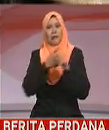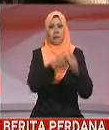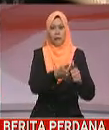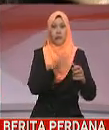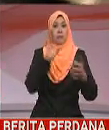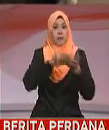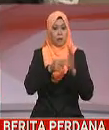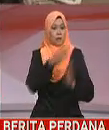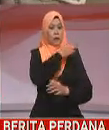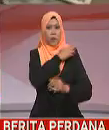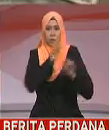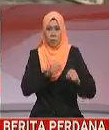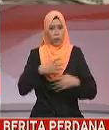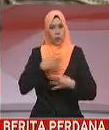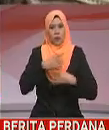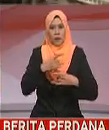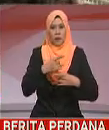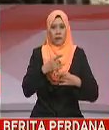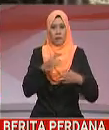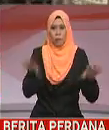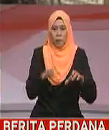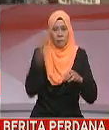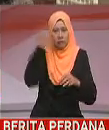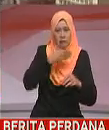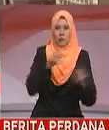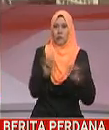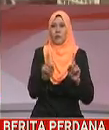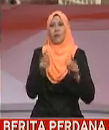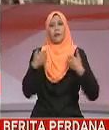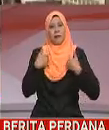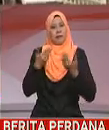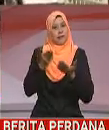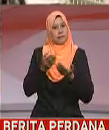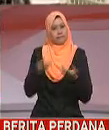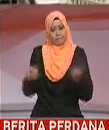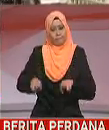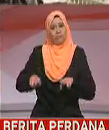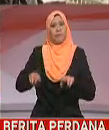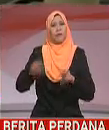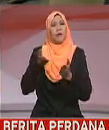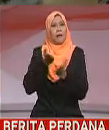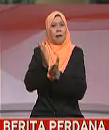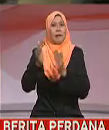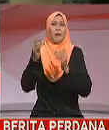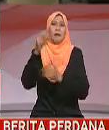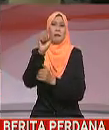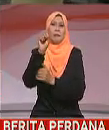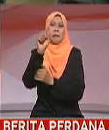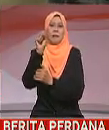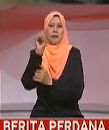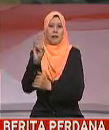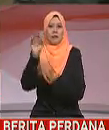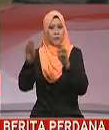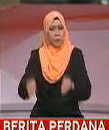tu dia berhak nak buatnya macam apa. Tahanan pun manusia. Kita pun terikat dengan human rights, dengan hak asasi manusia. Mungkin